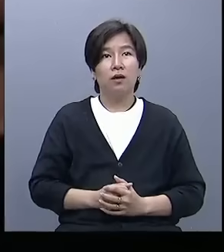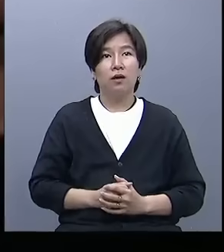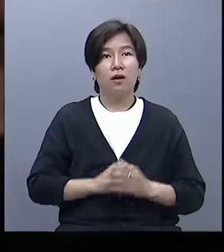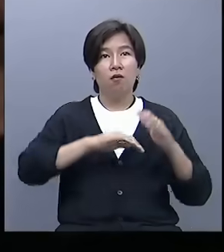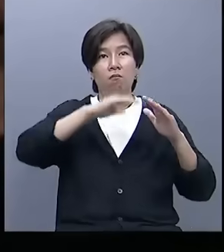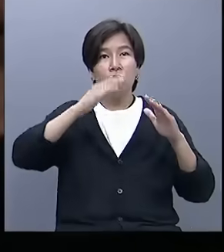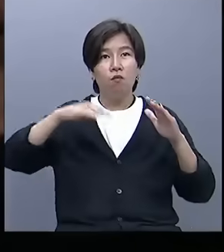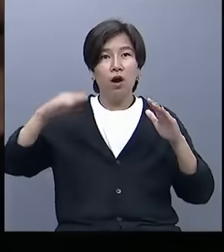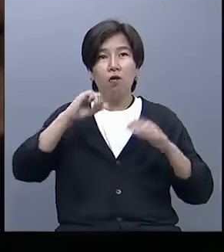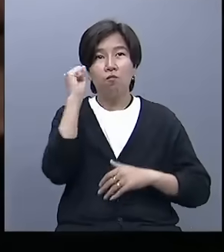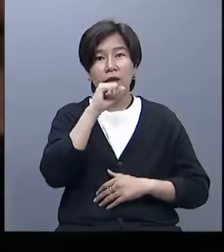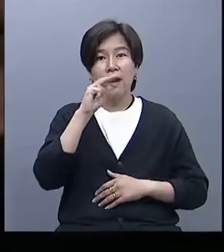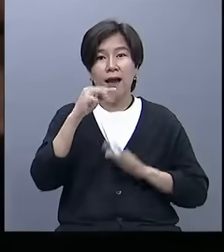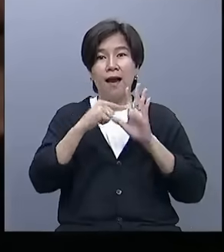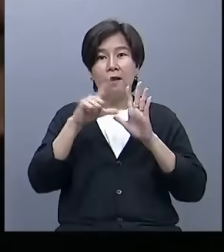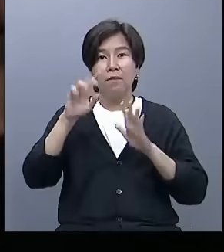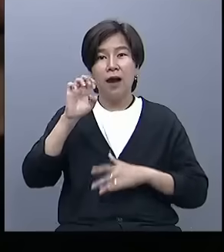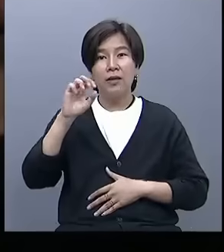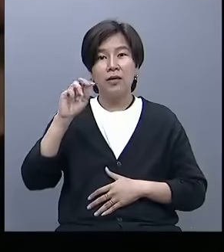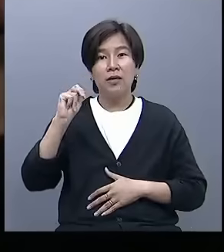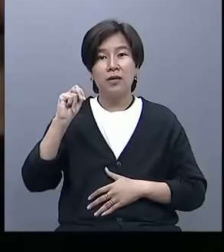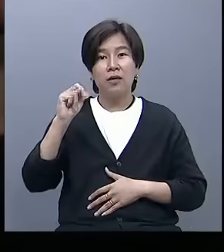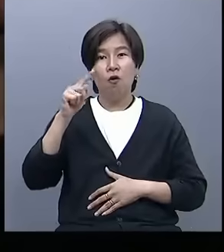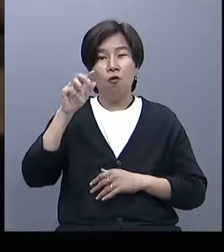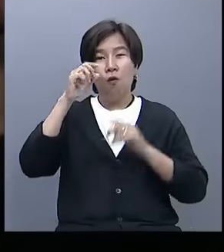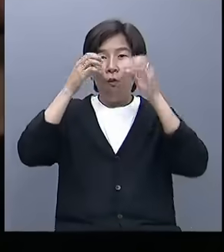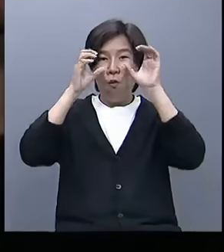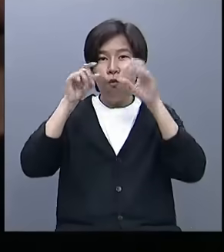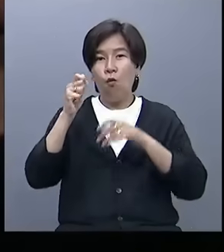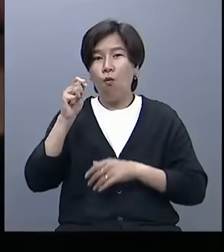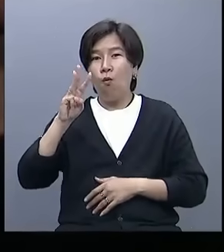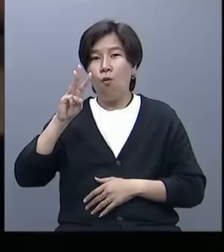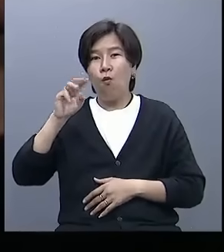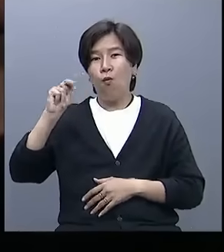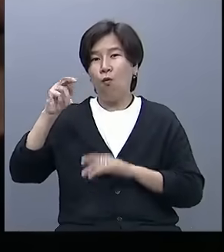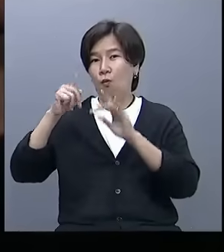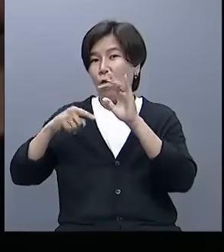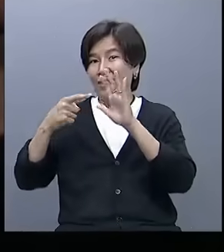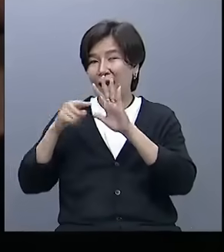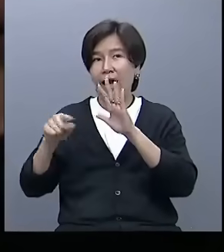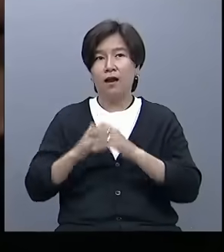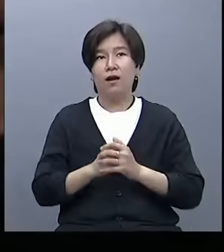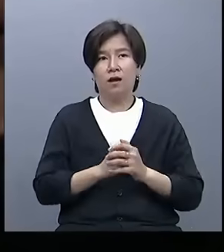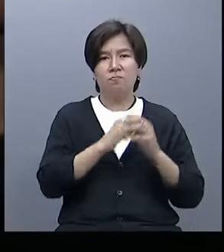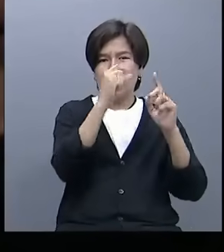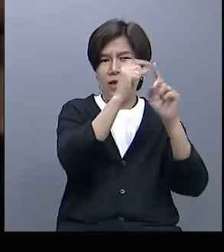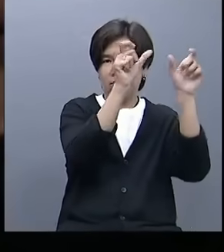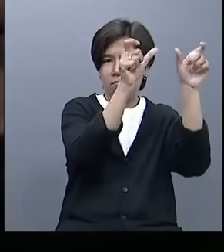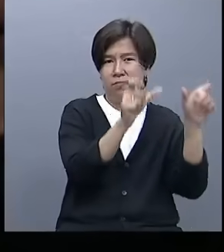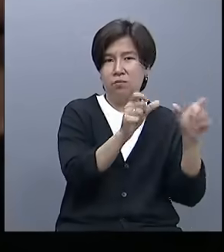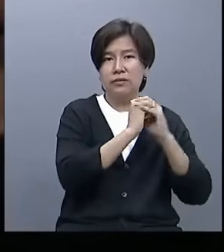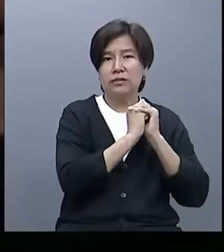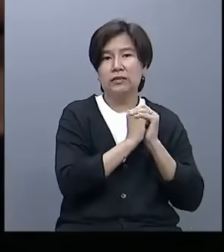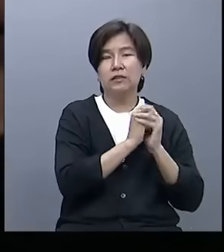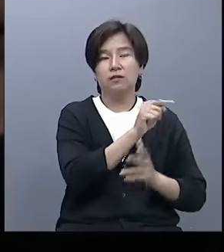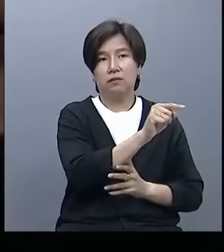ค่ะแต่ว่าแคปชั่นมีการหยิบยกเนื้อความบางส่วนมาจากกระบี่เยอยุทธจักรของกิมยงนะคะอ้างอิงถึงตัวละครเ